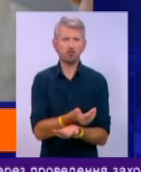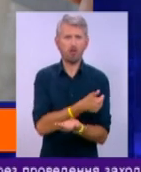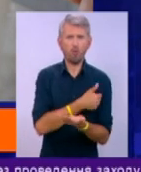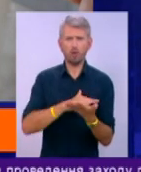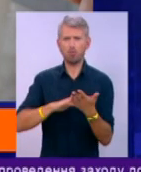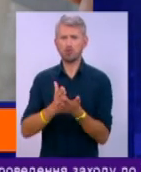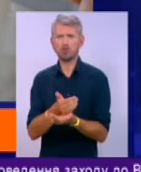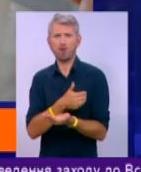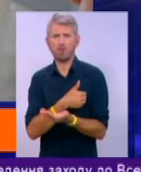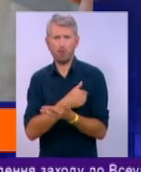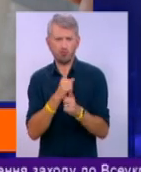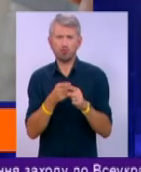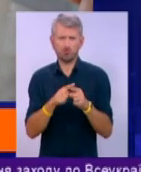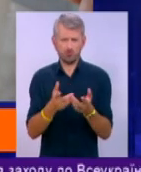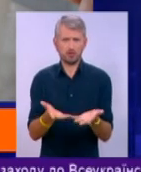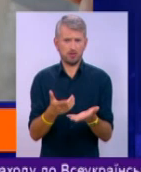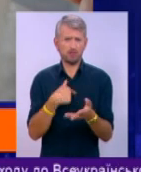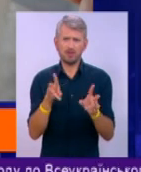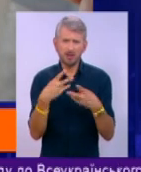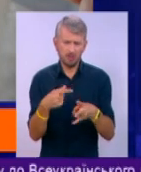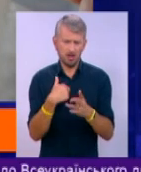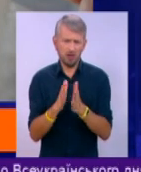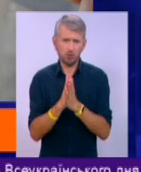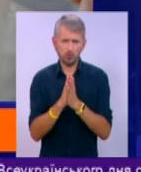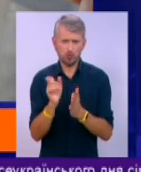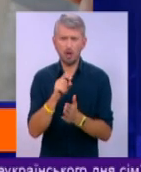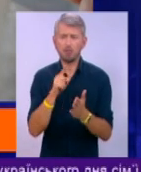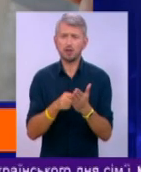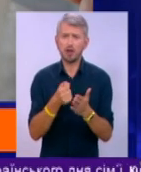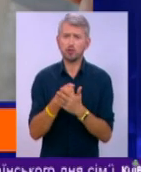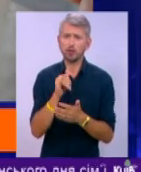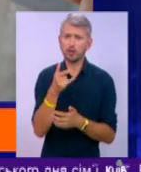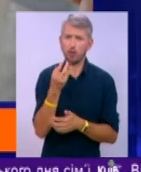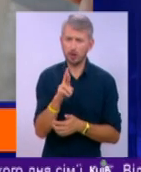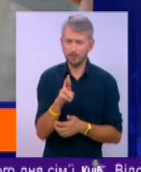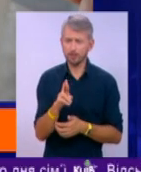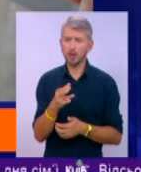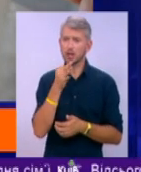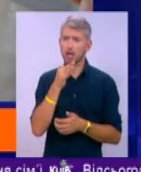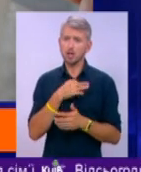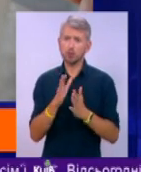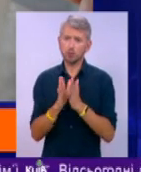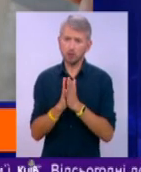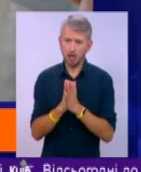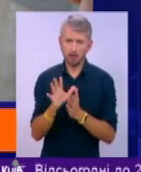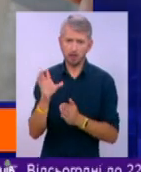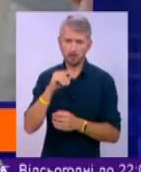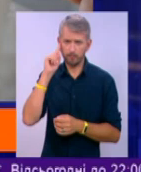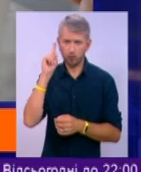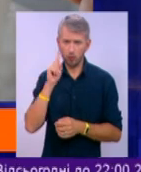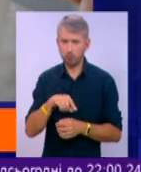якась воля? Ну, не треба, я вас прошу. І питання до Ігоря. Скажіть, будь ласка, от, ну, всім